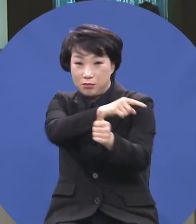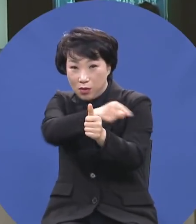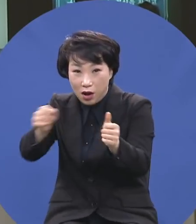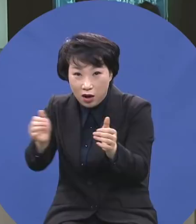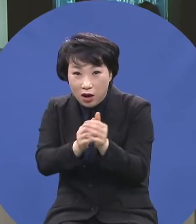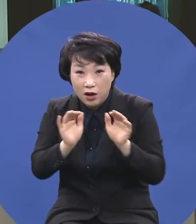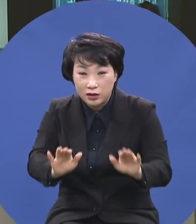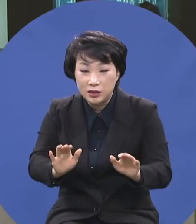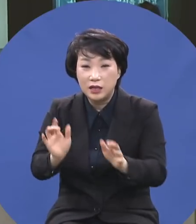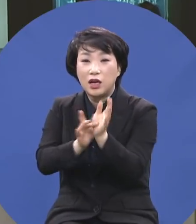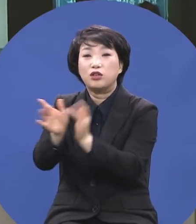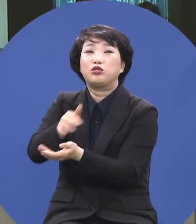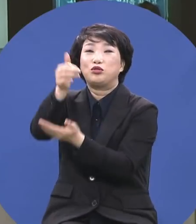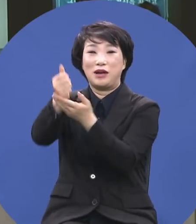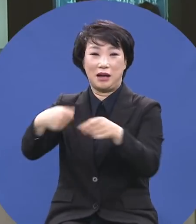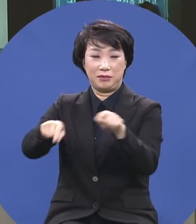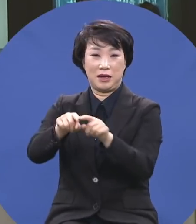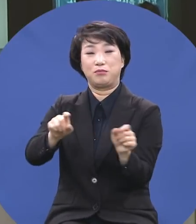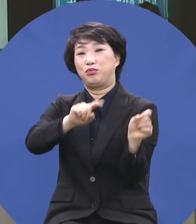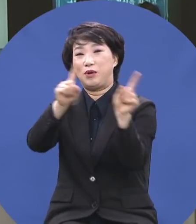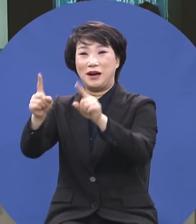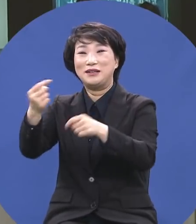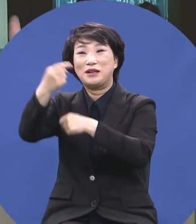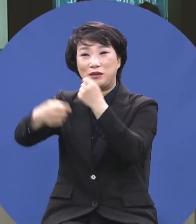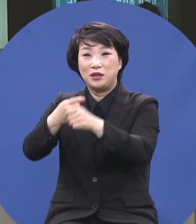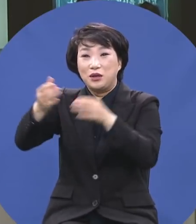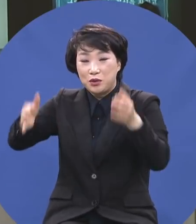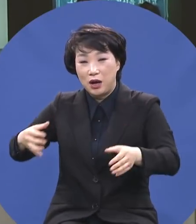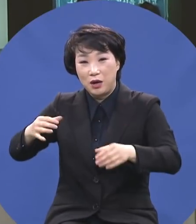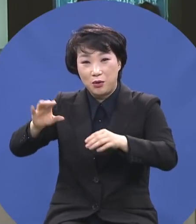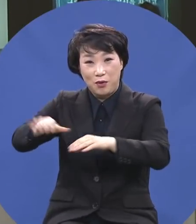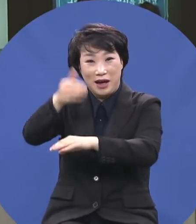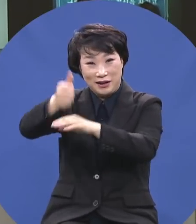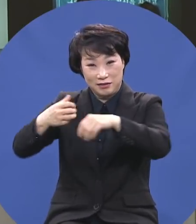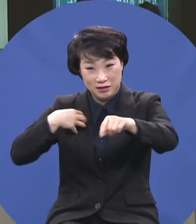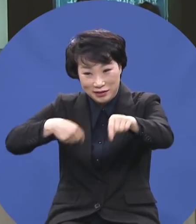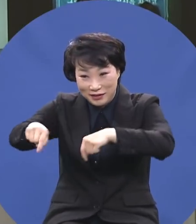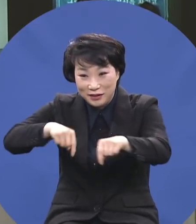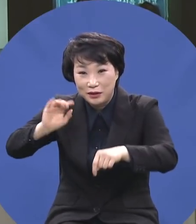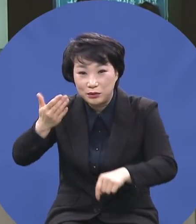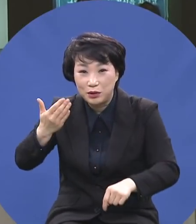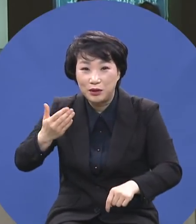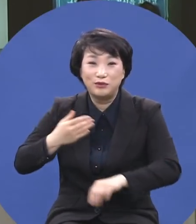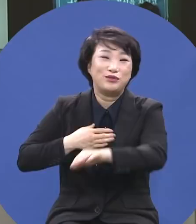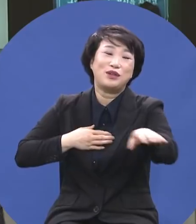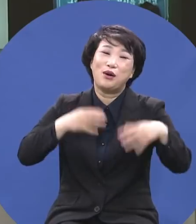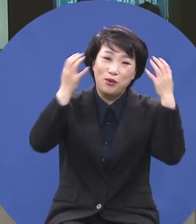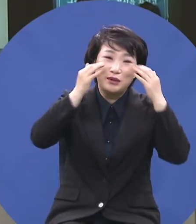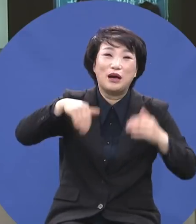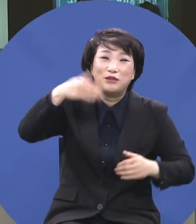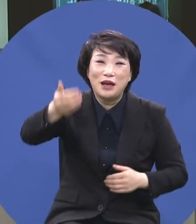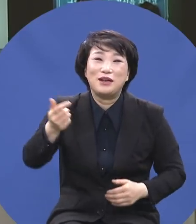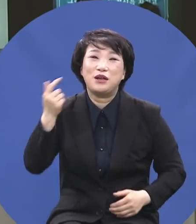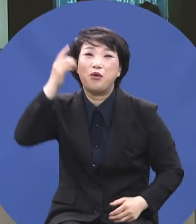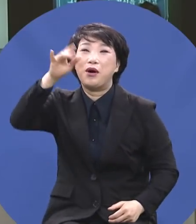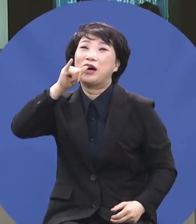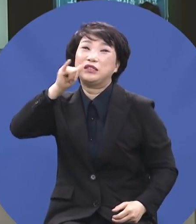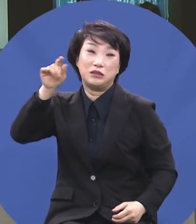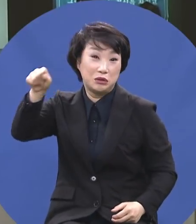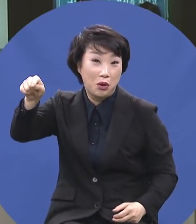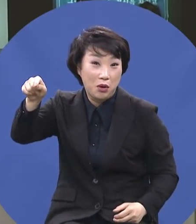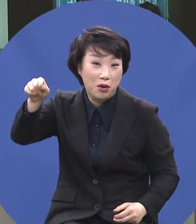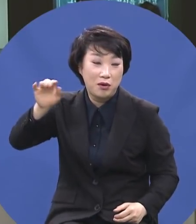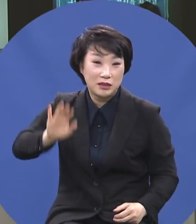그리스도와 더불어 부활하여 천년 동안 왕노로 살리라. 우리의 고난의 뒤에는 영광이 있고,